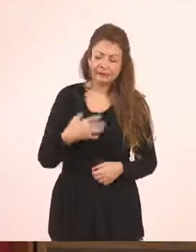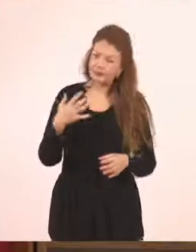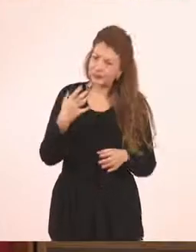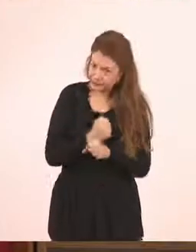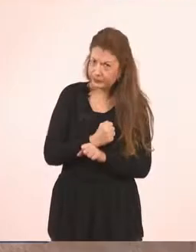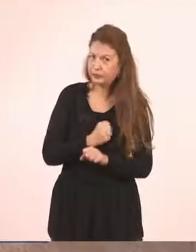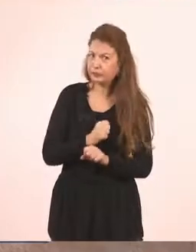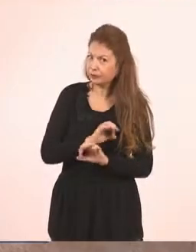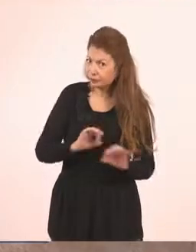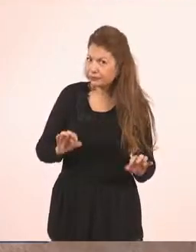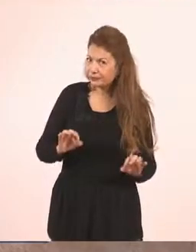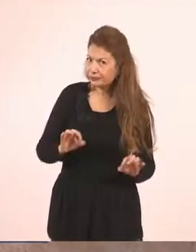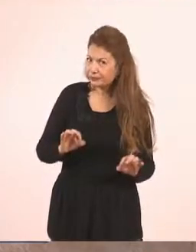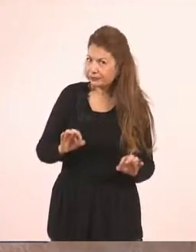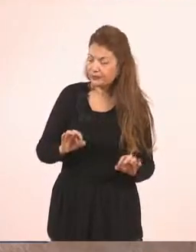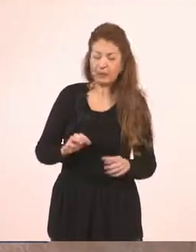Μάλλον.